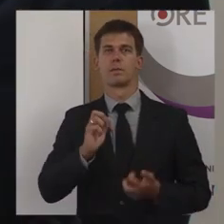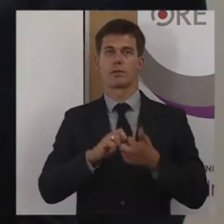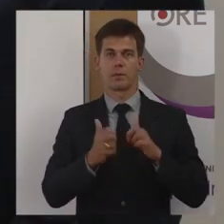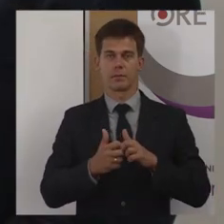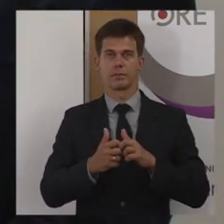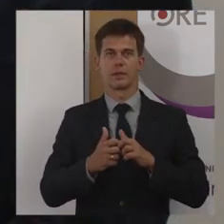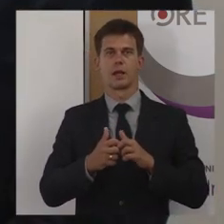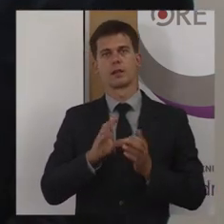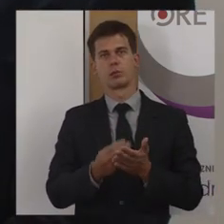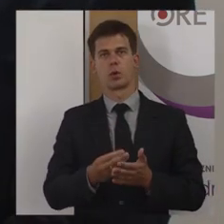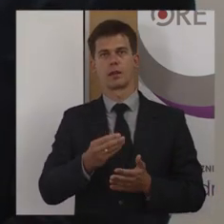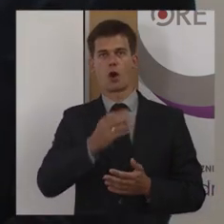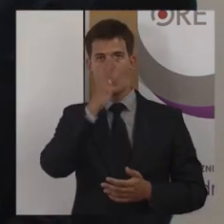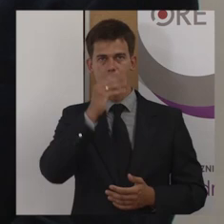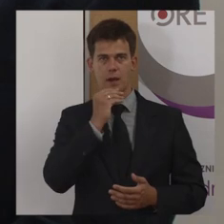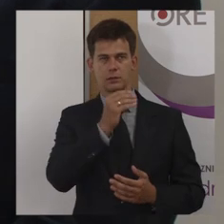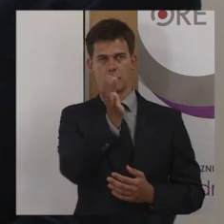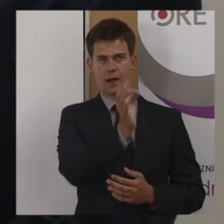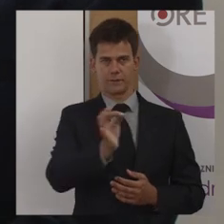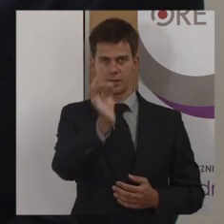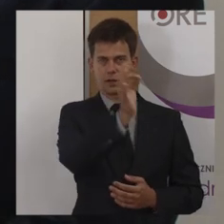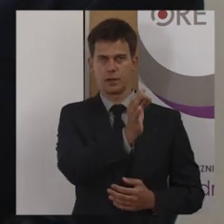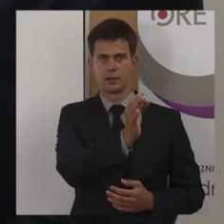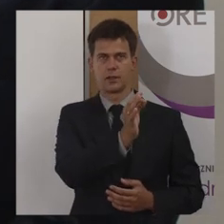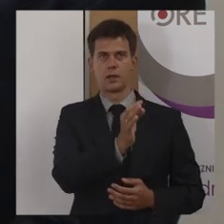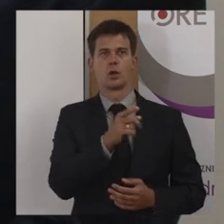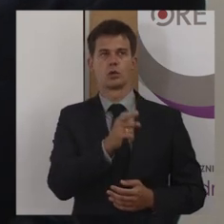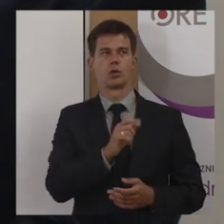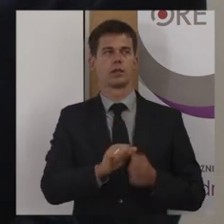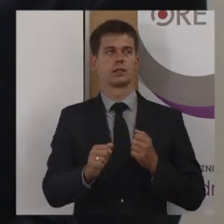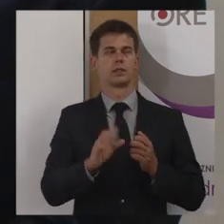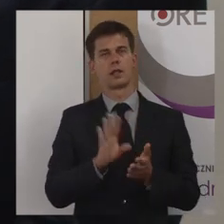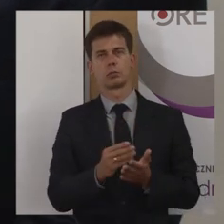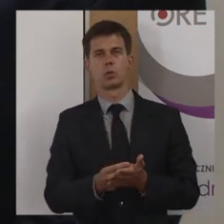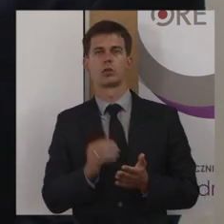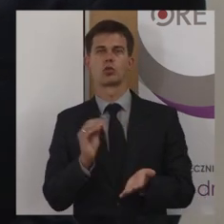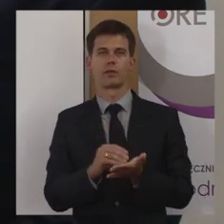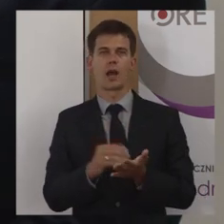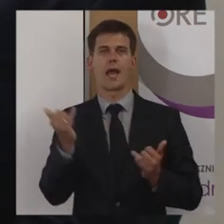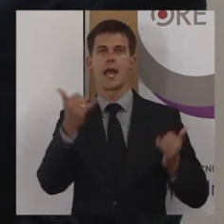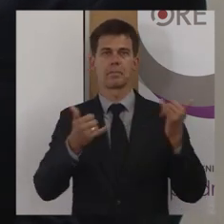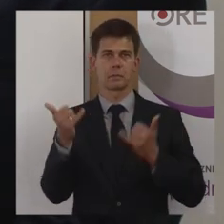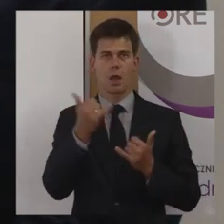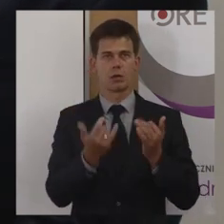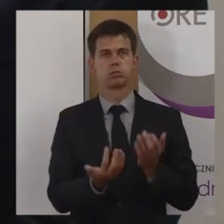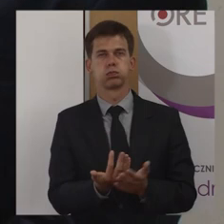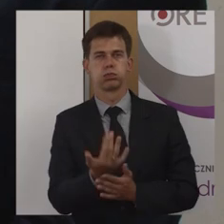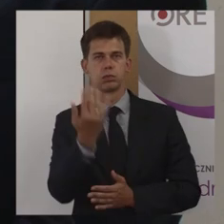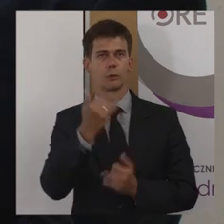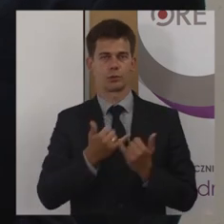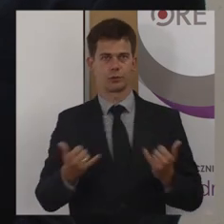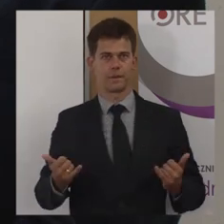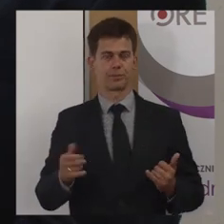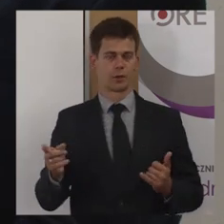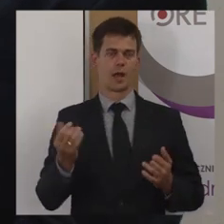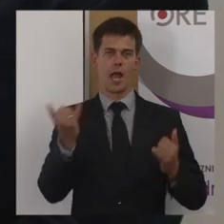Problem polega na tym, że animacje, o których Pani mówi, pokazujące przeprowadzanie na przykład doświadczeń chemicznych czy tego